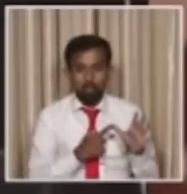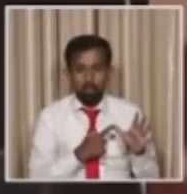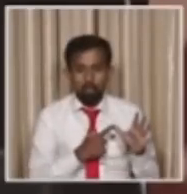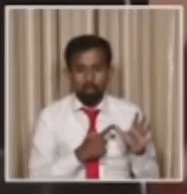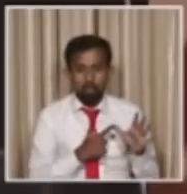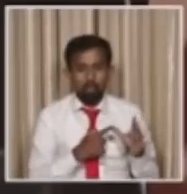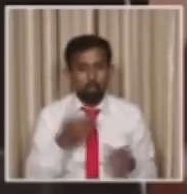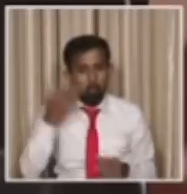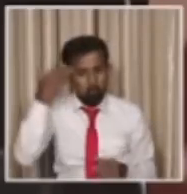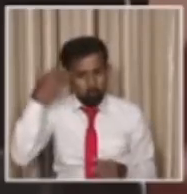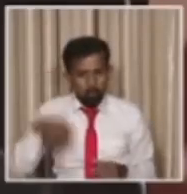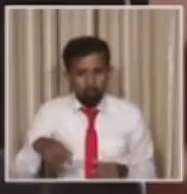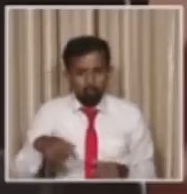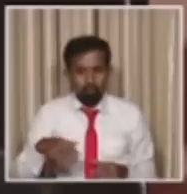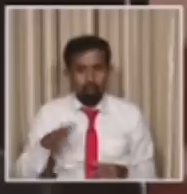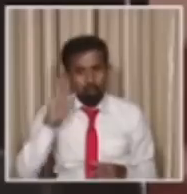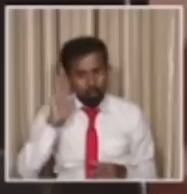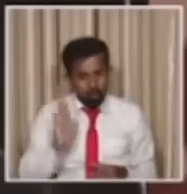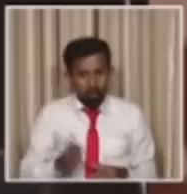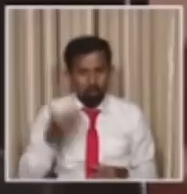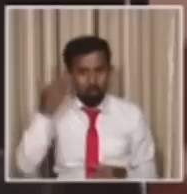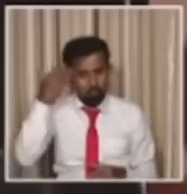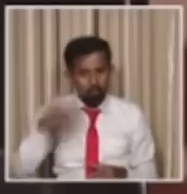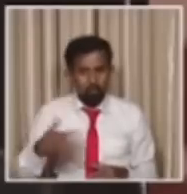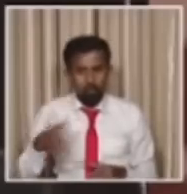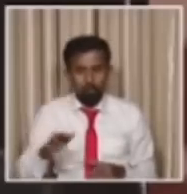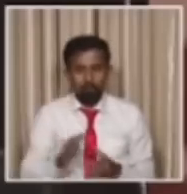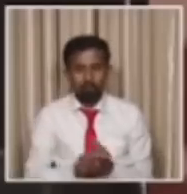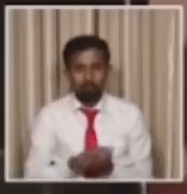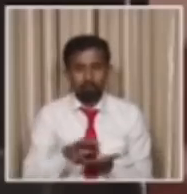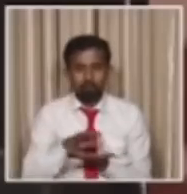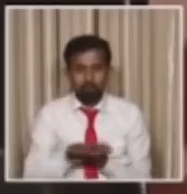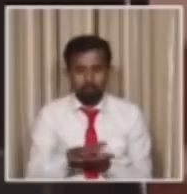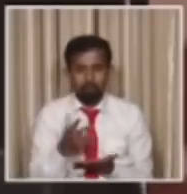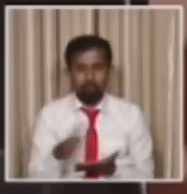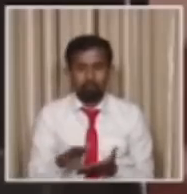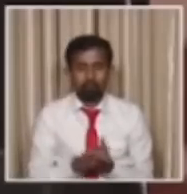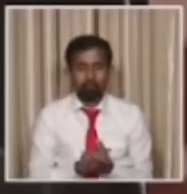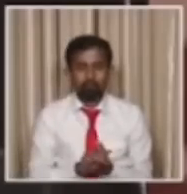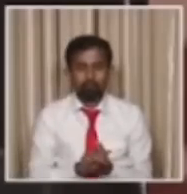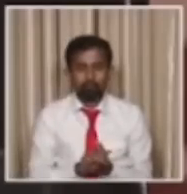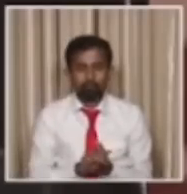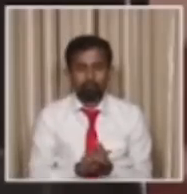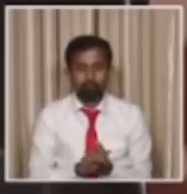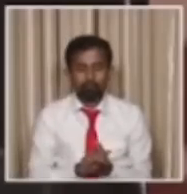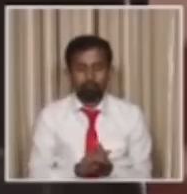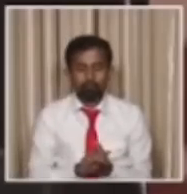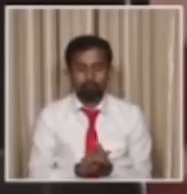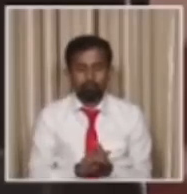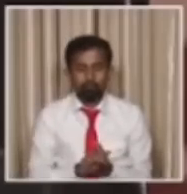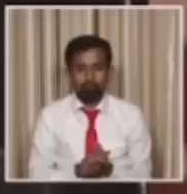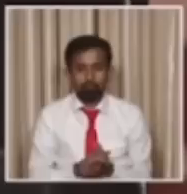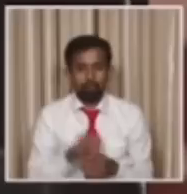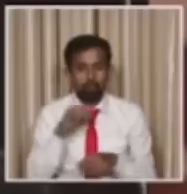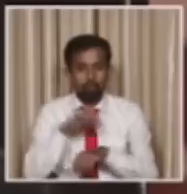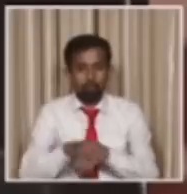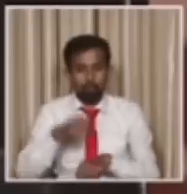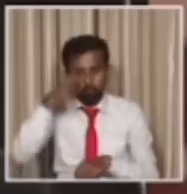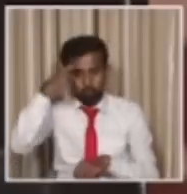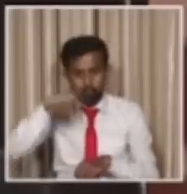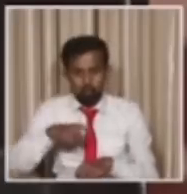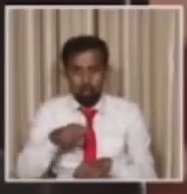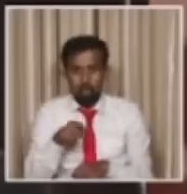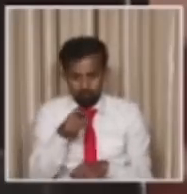සාරා ජස්මින් මැරුණද ඇය මියගිය බවට සනාත විය. එතකොට ඒකට ඔප්පු කරන්න සාක්ෂි